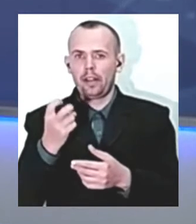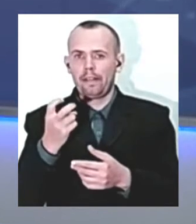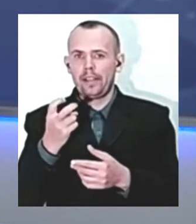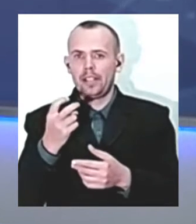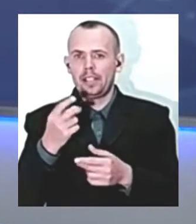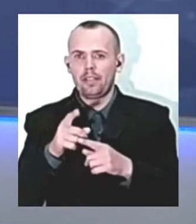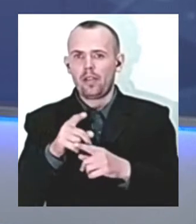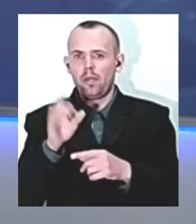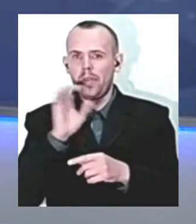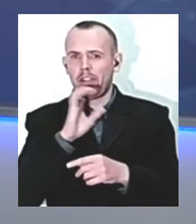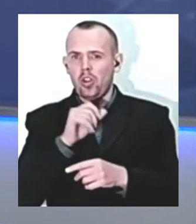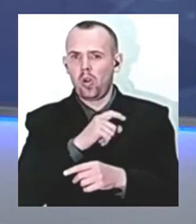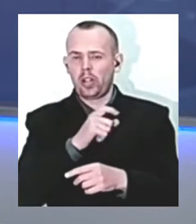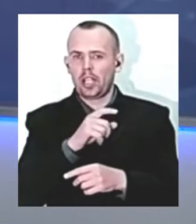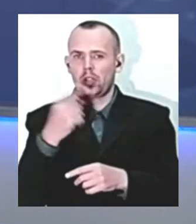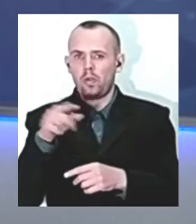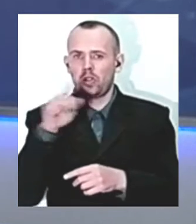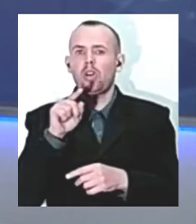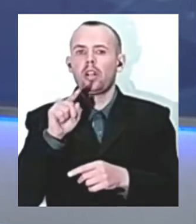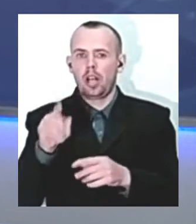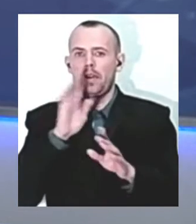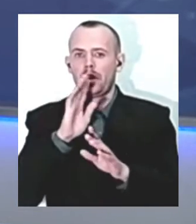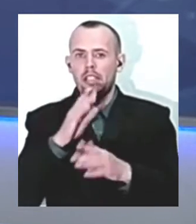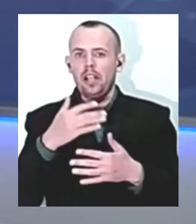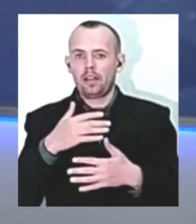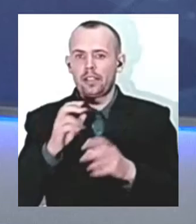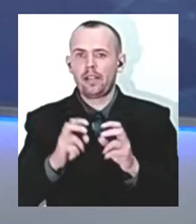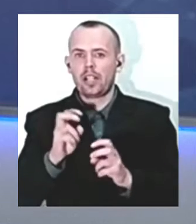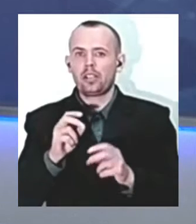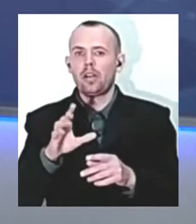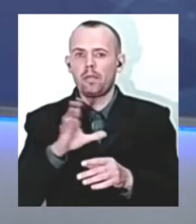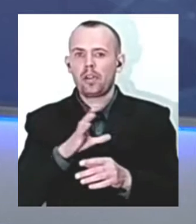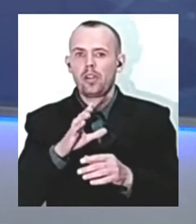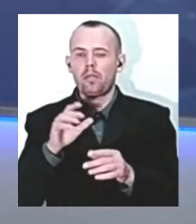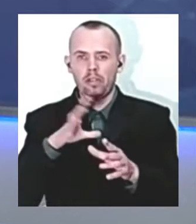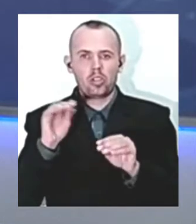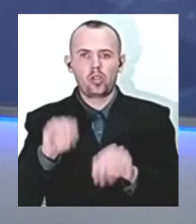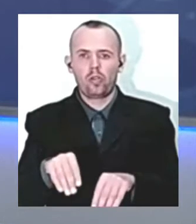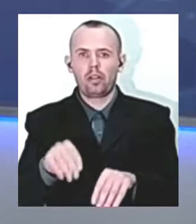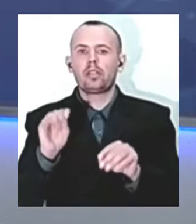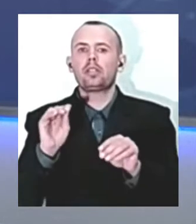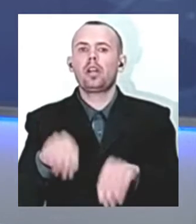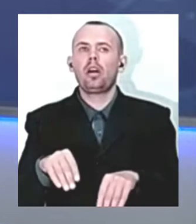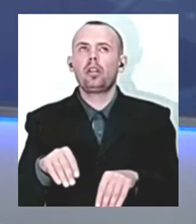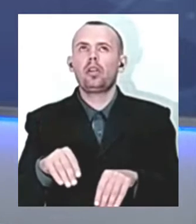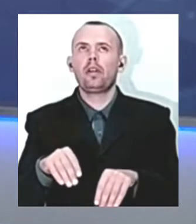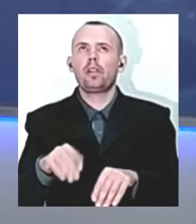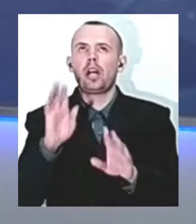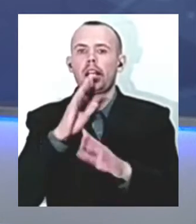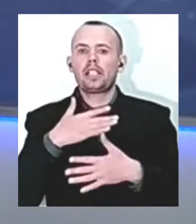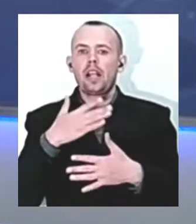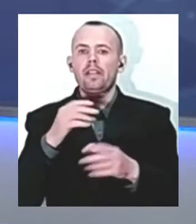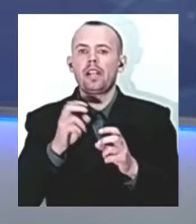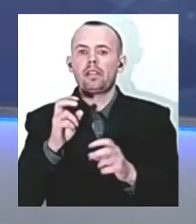Одеської області. Там киснева станція була до осені встановлена. Встановлена киснева станція в Березівці,